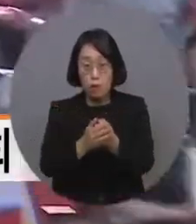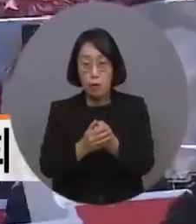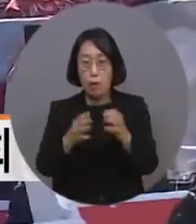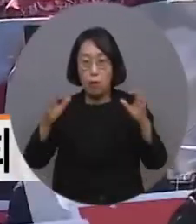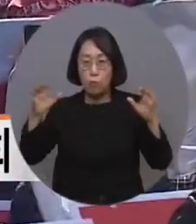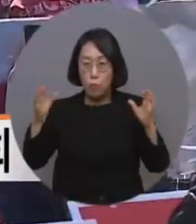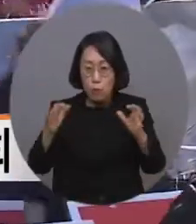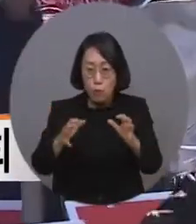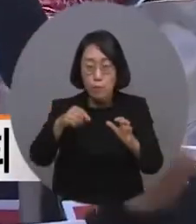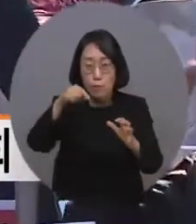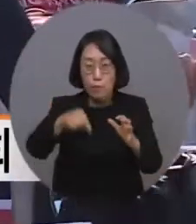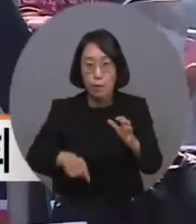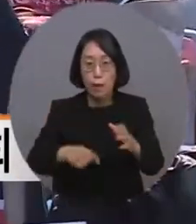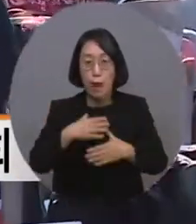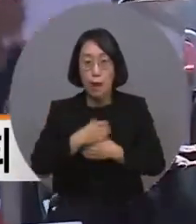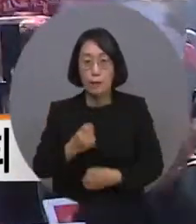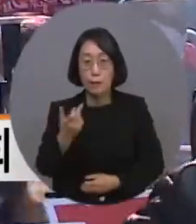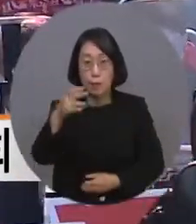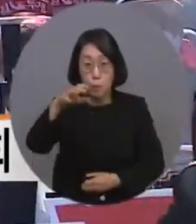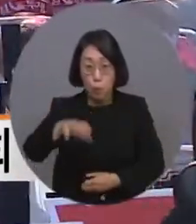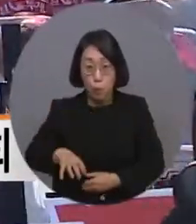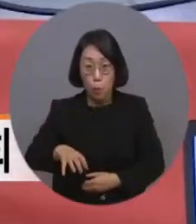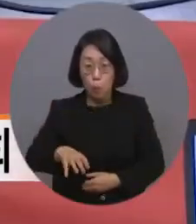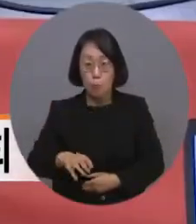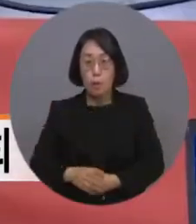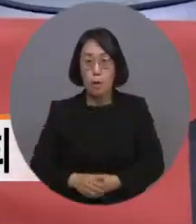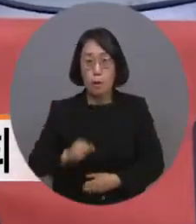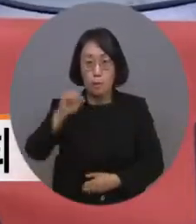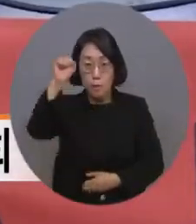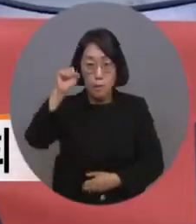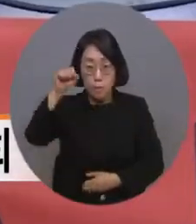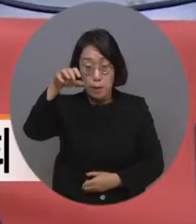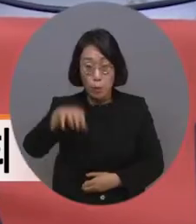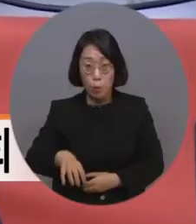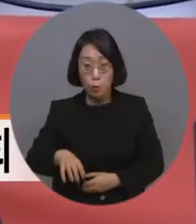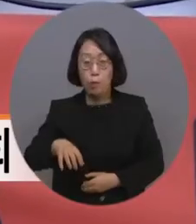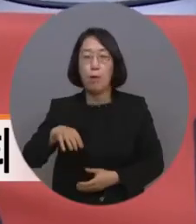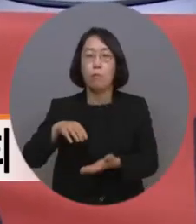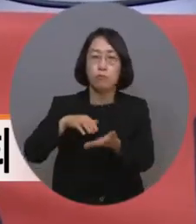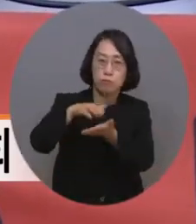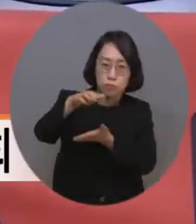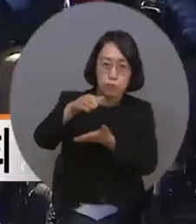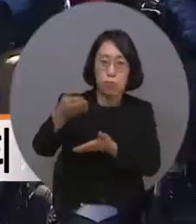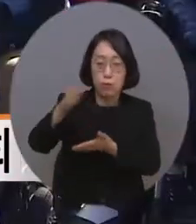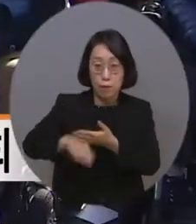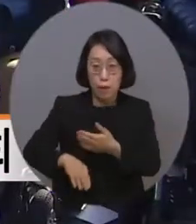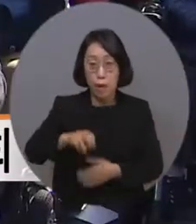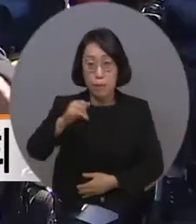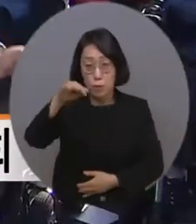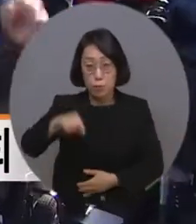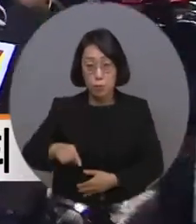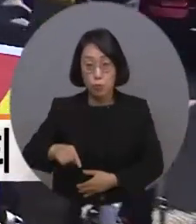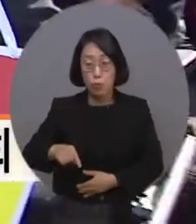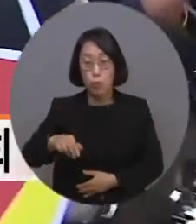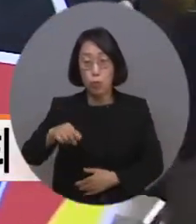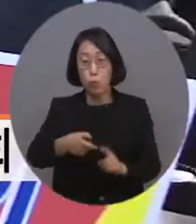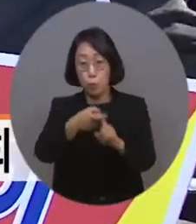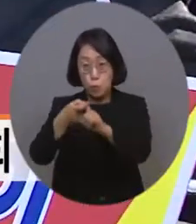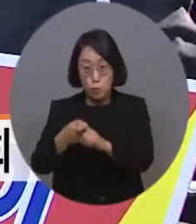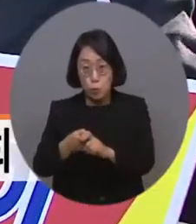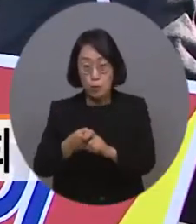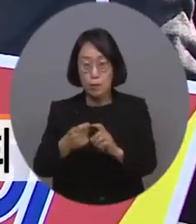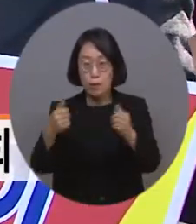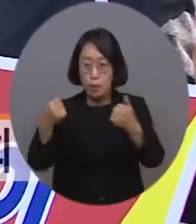재건축 현장에서 민주노총 건설노조에 의해 점거돼 쫓겨났지만 업체와 민주노총 건설노조와 7일 만에